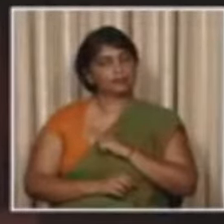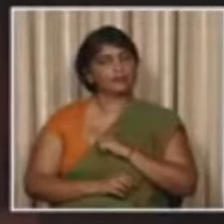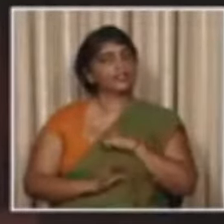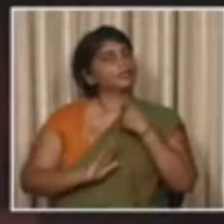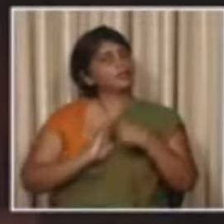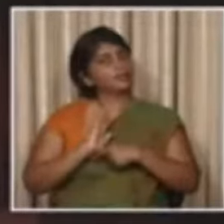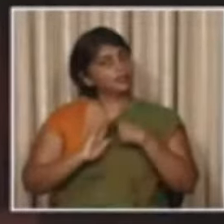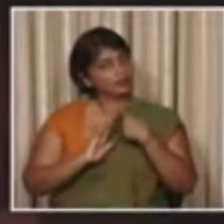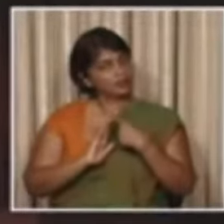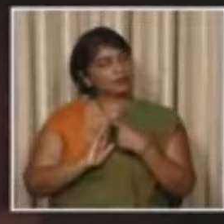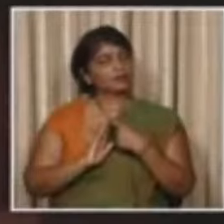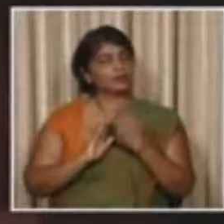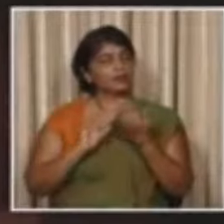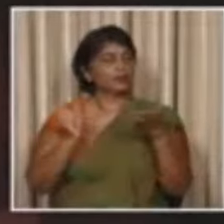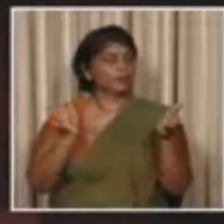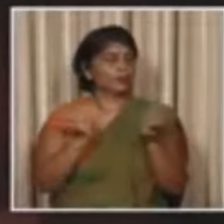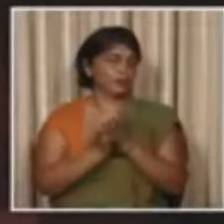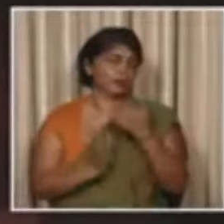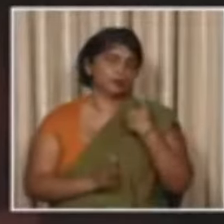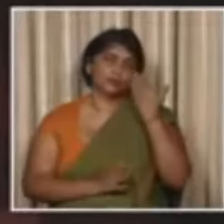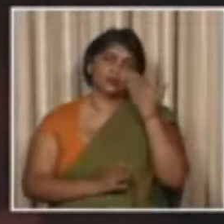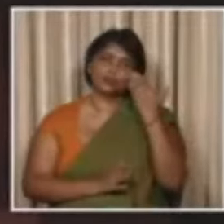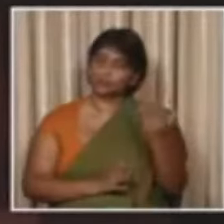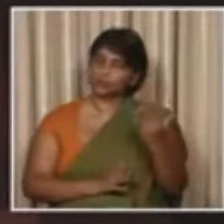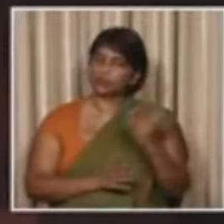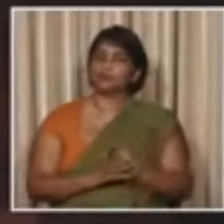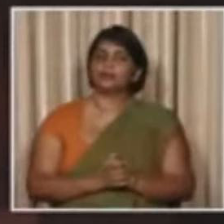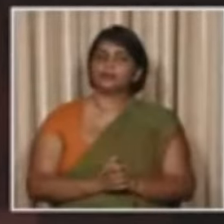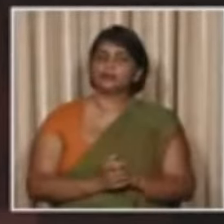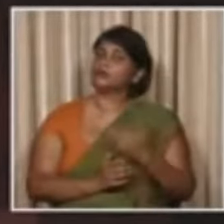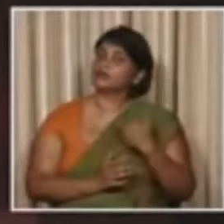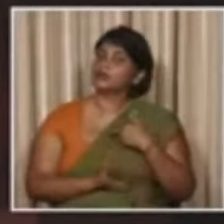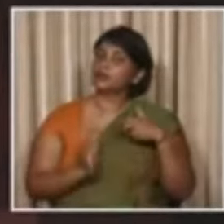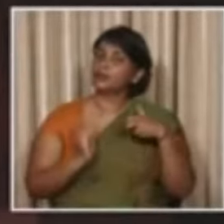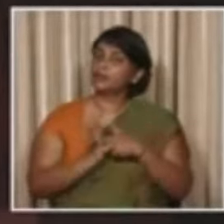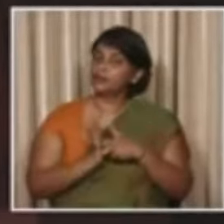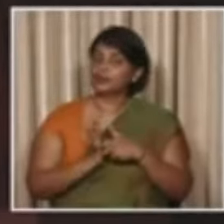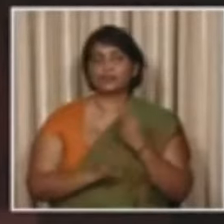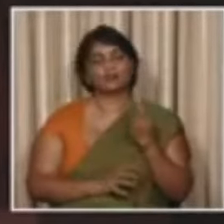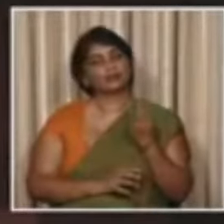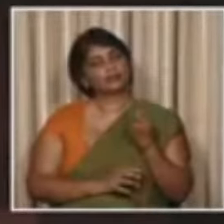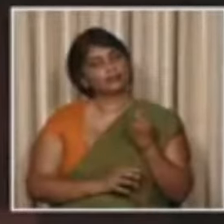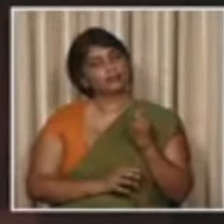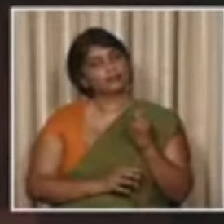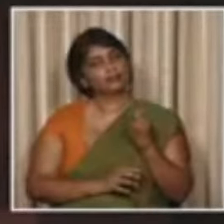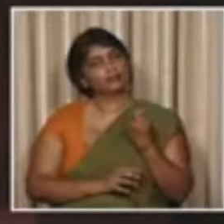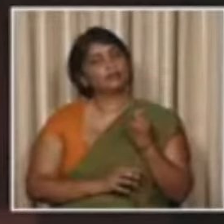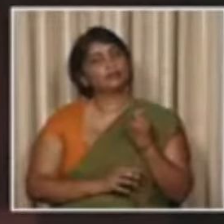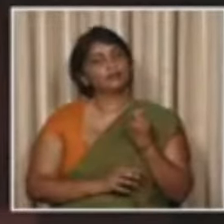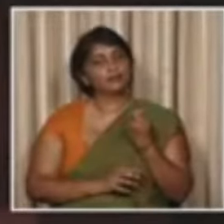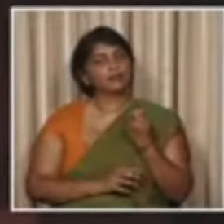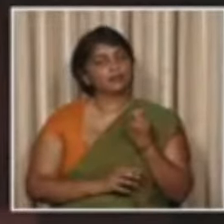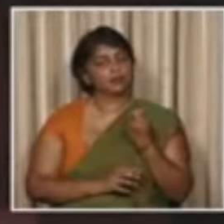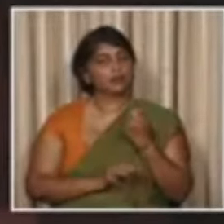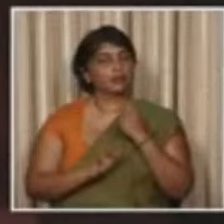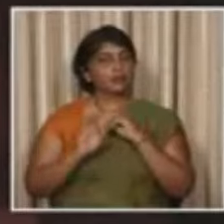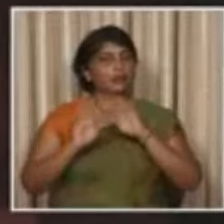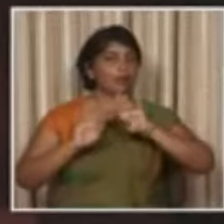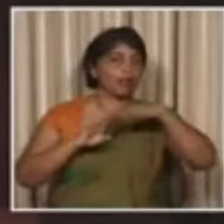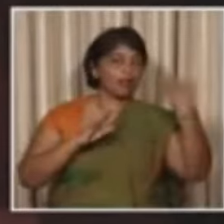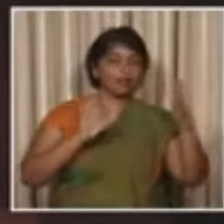ශ්‍රී ලංකාවත් එක්ක සංසන්දනය කරනකොට අපේ වීසා ගාස්තු non SAC countries